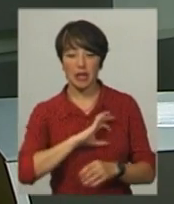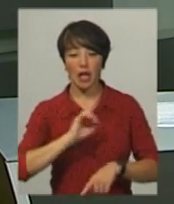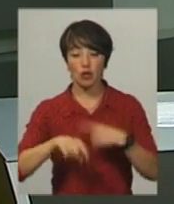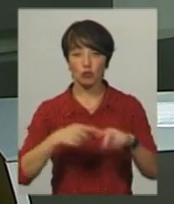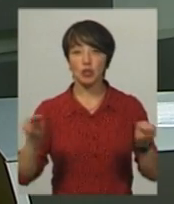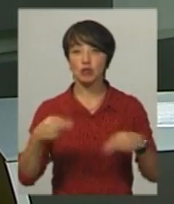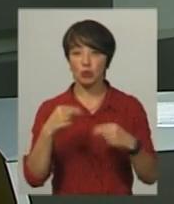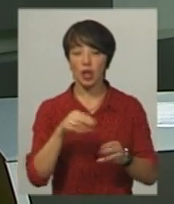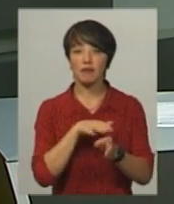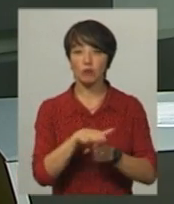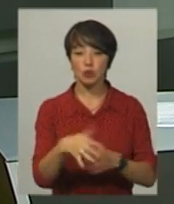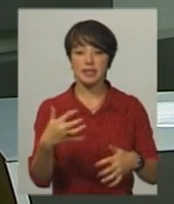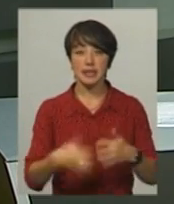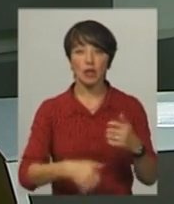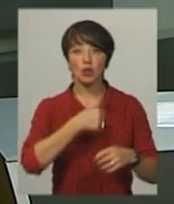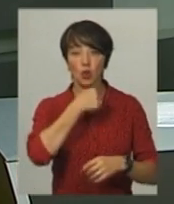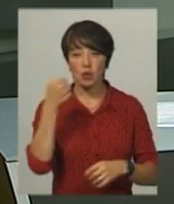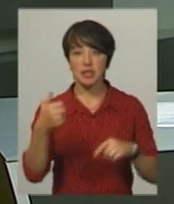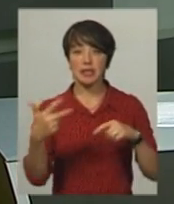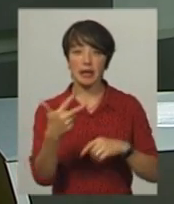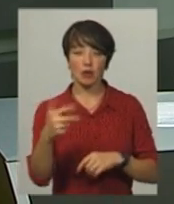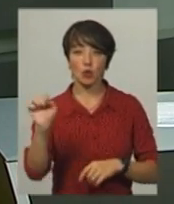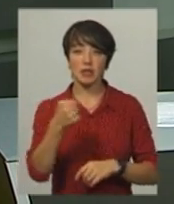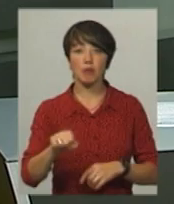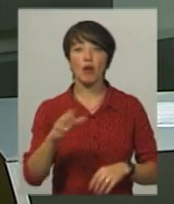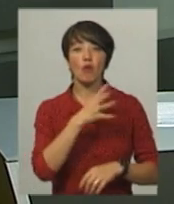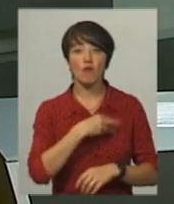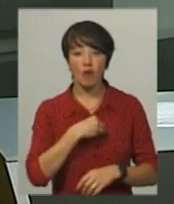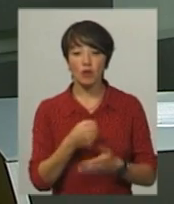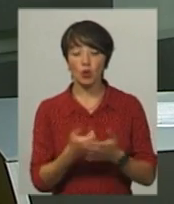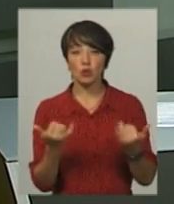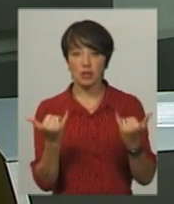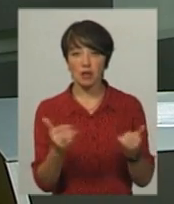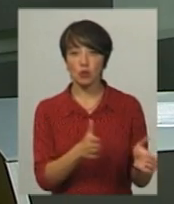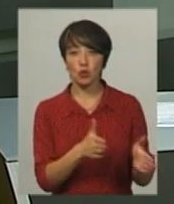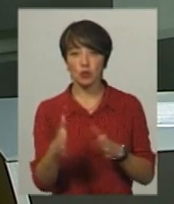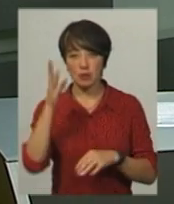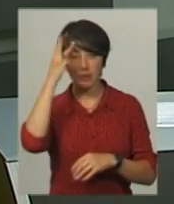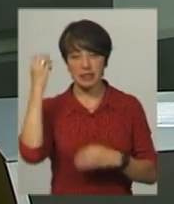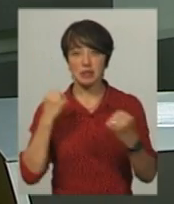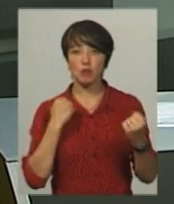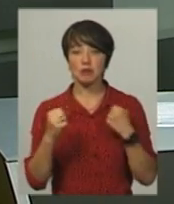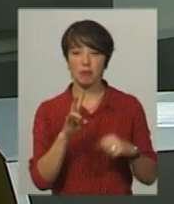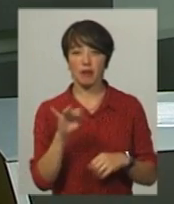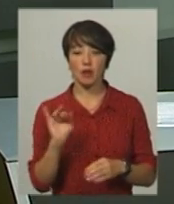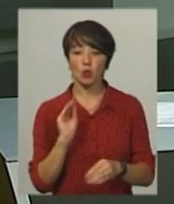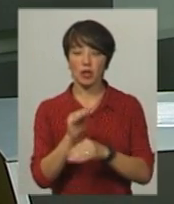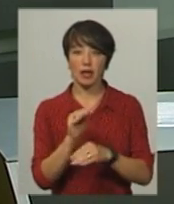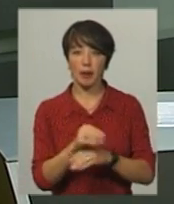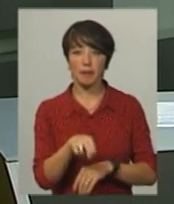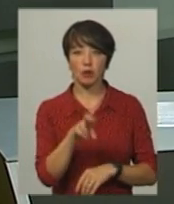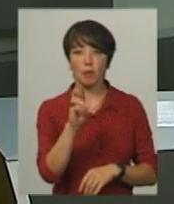Наступний чемпіонат відбудеться серед дорослих 3 серпня у Львові, до якого зараз готуються хмельницькі спортсмени, додає